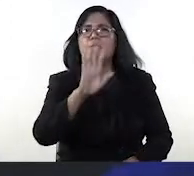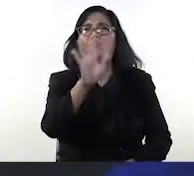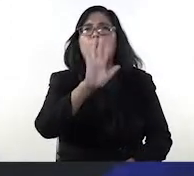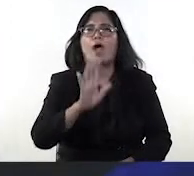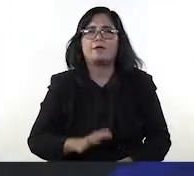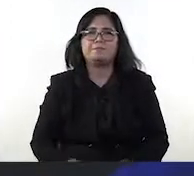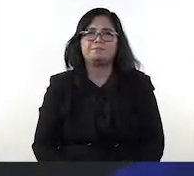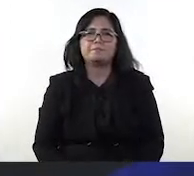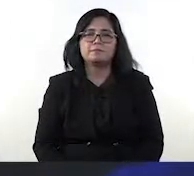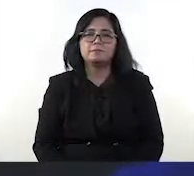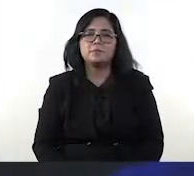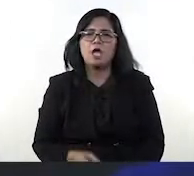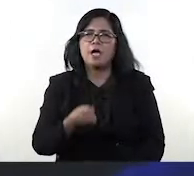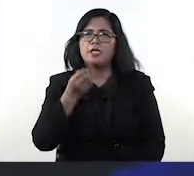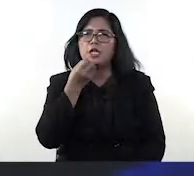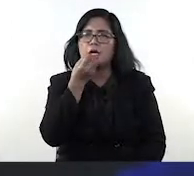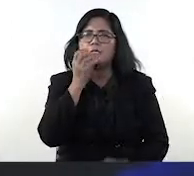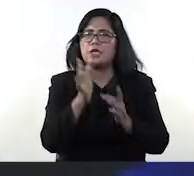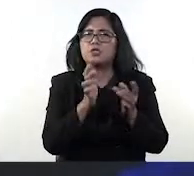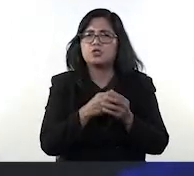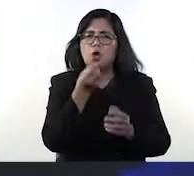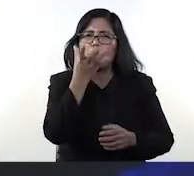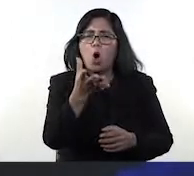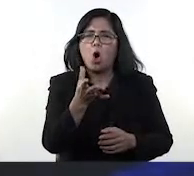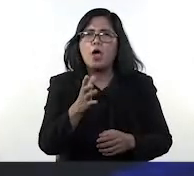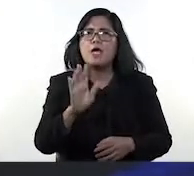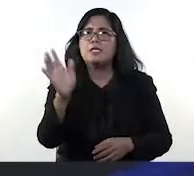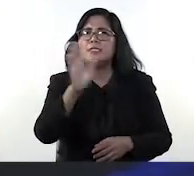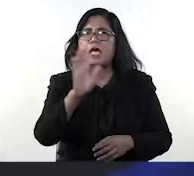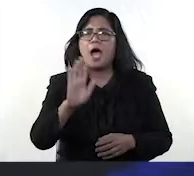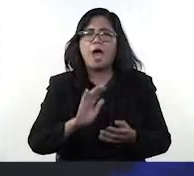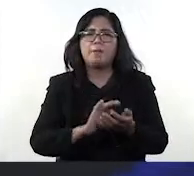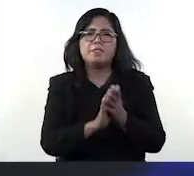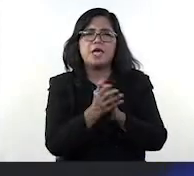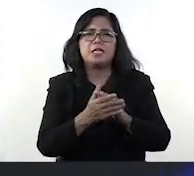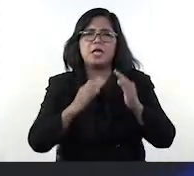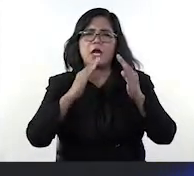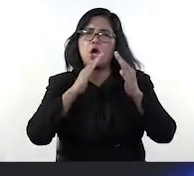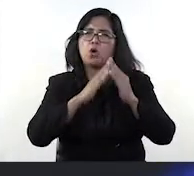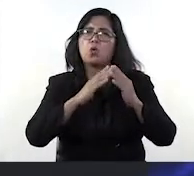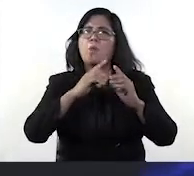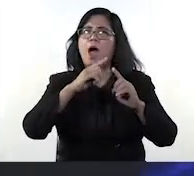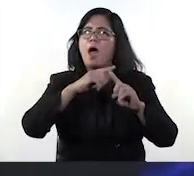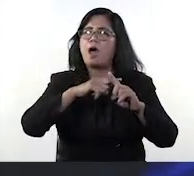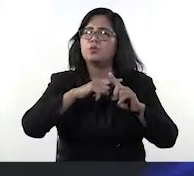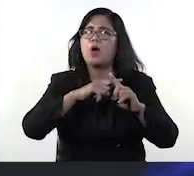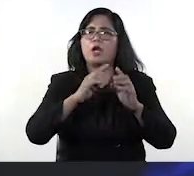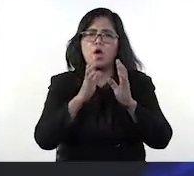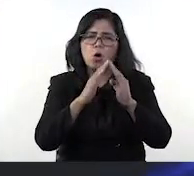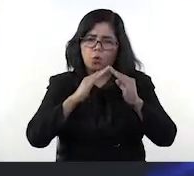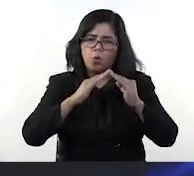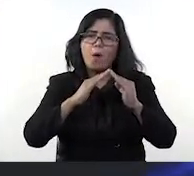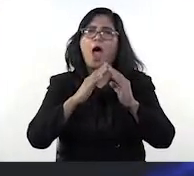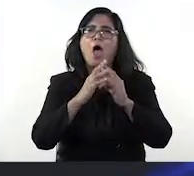Hai jangan menjadikan rumah doa menjadi Sarang Penyamun jelas message to jelas bukan Muara maki-maki